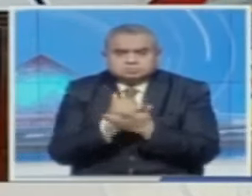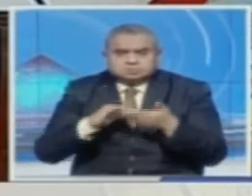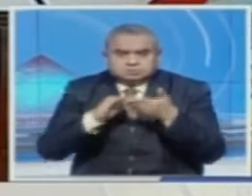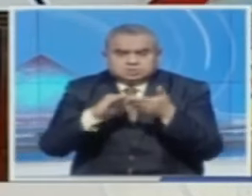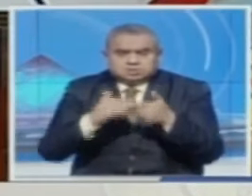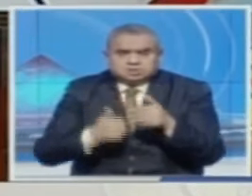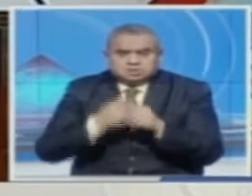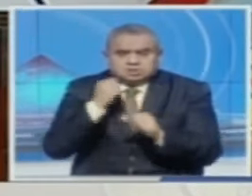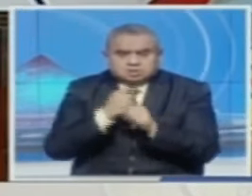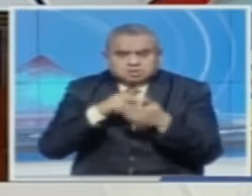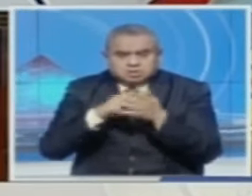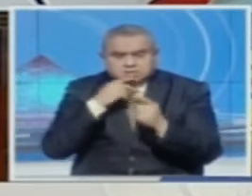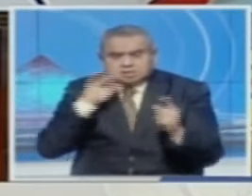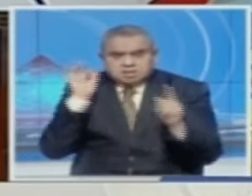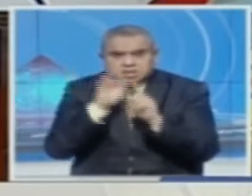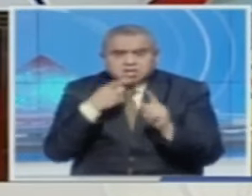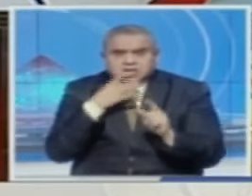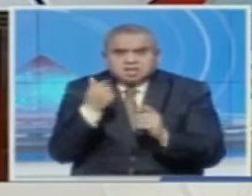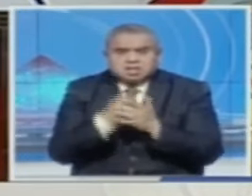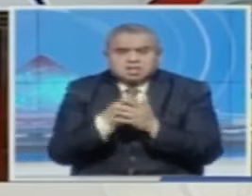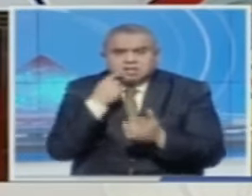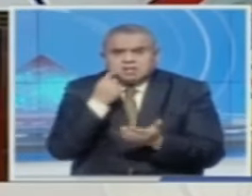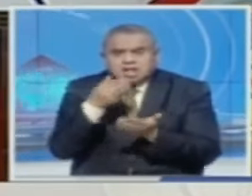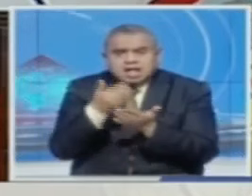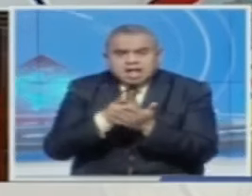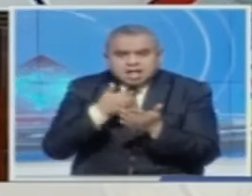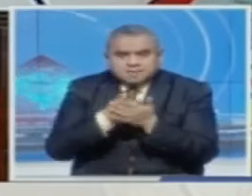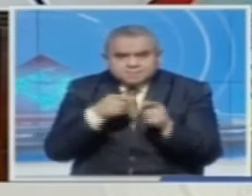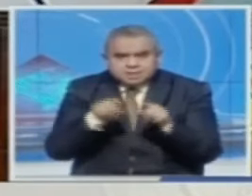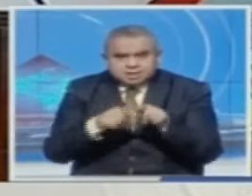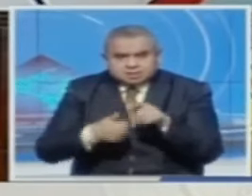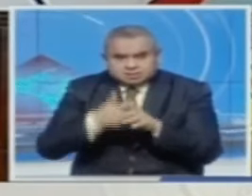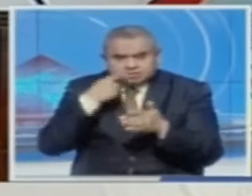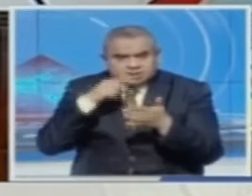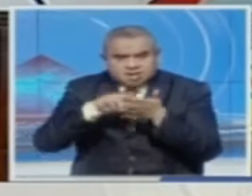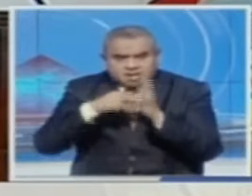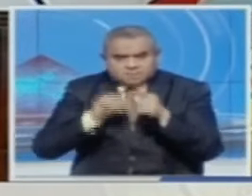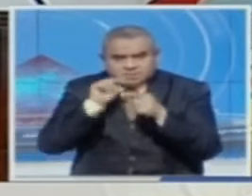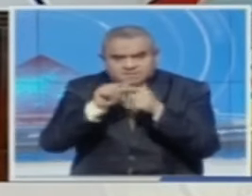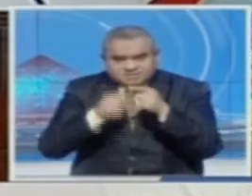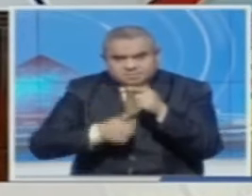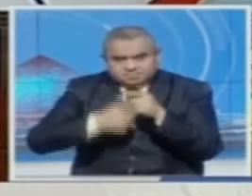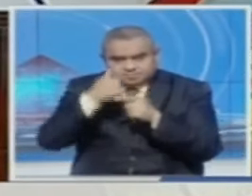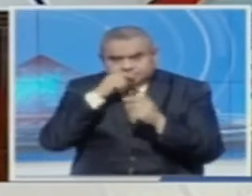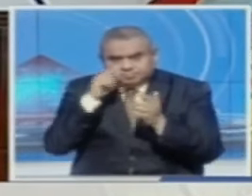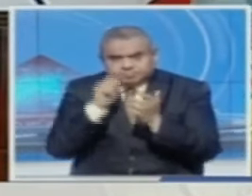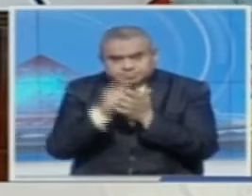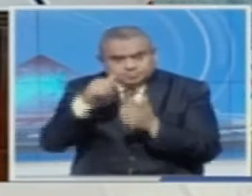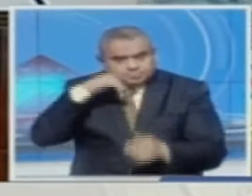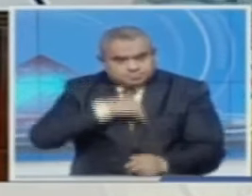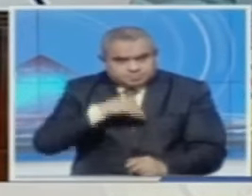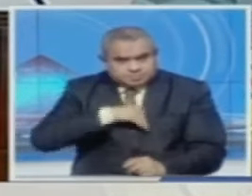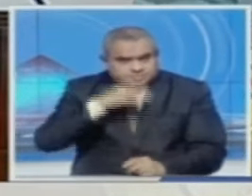لتجديد أهراءات تخزين القمح لتحسين الوضع، ولكن أعتقد أنه